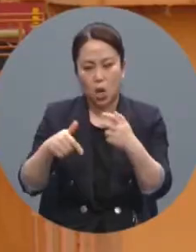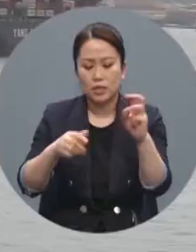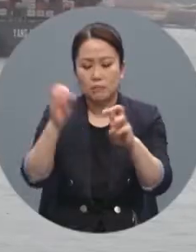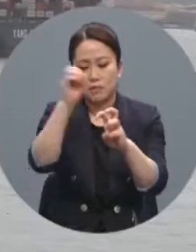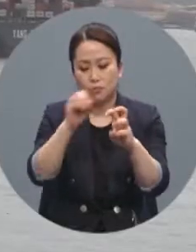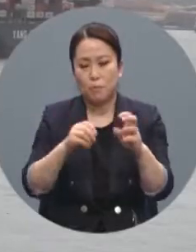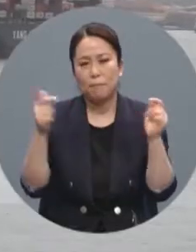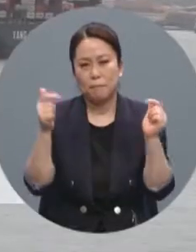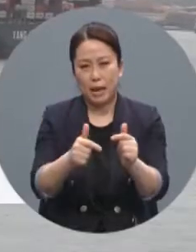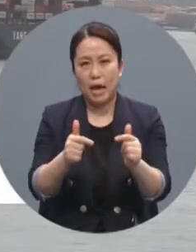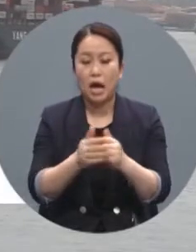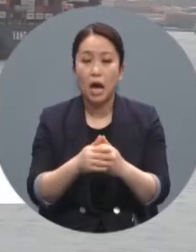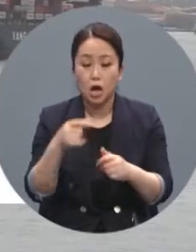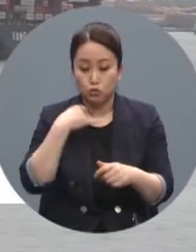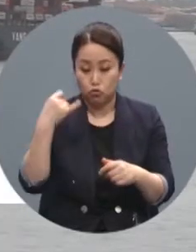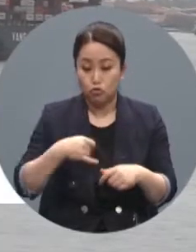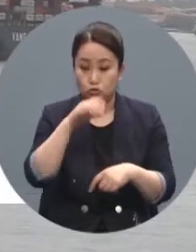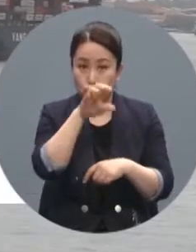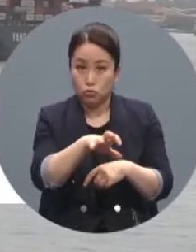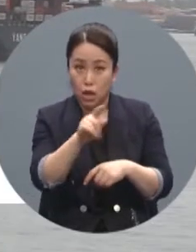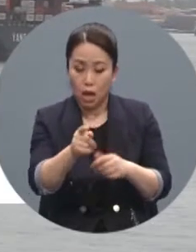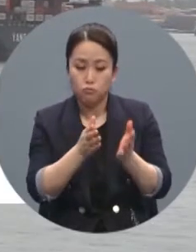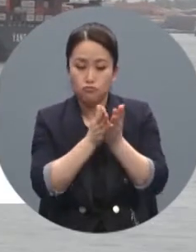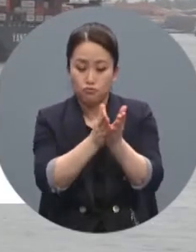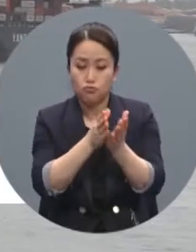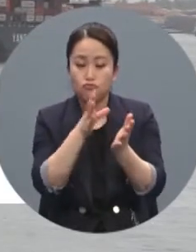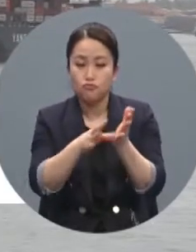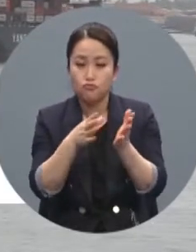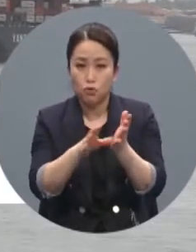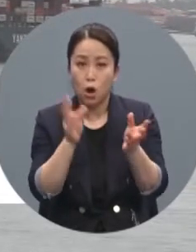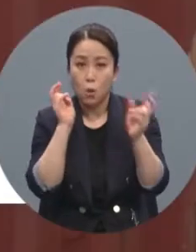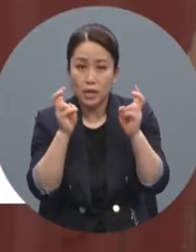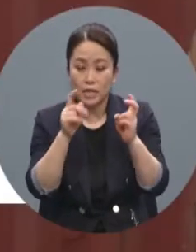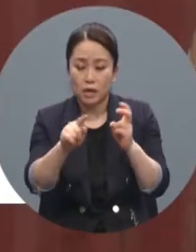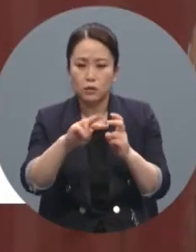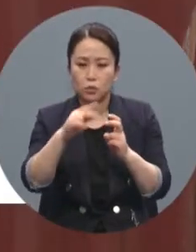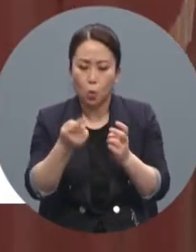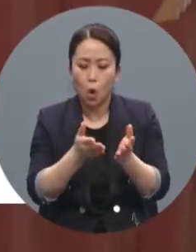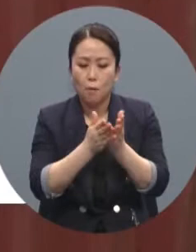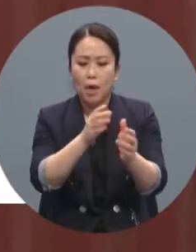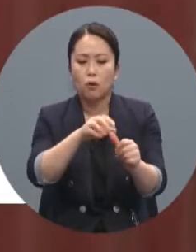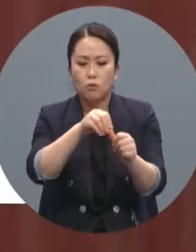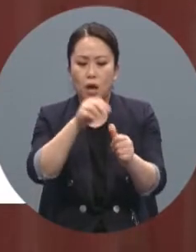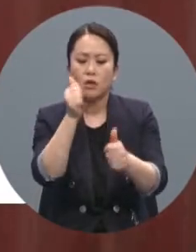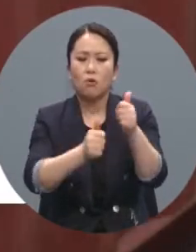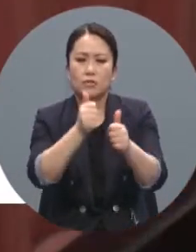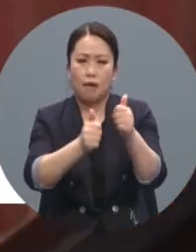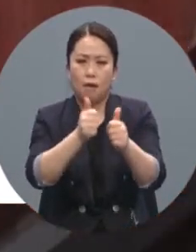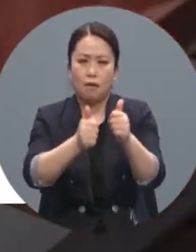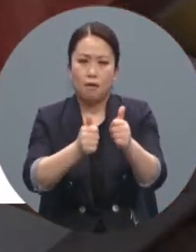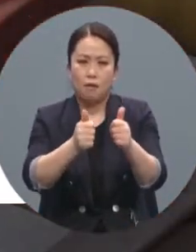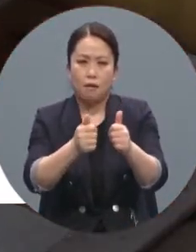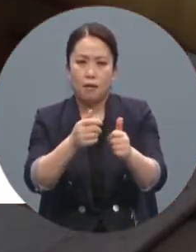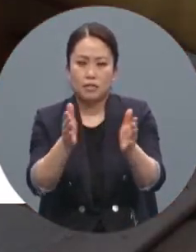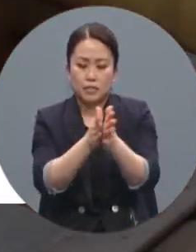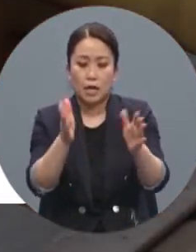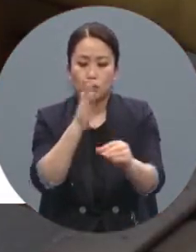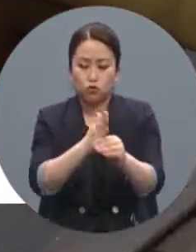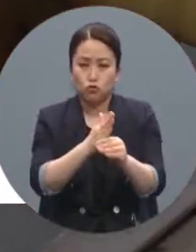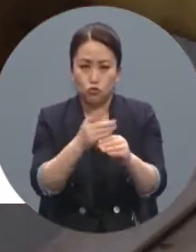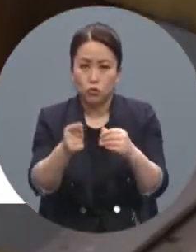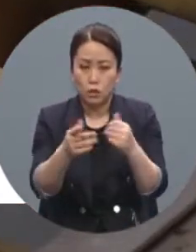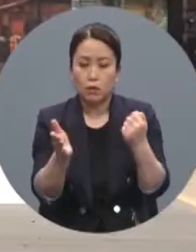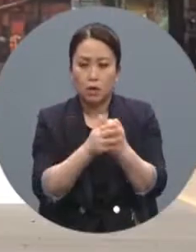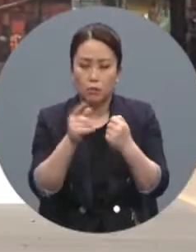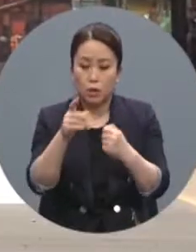줄었습니다. 중국 현지 물류업체들도 배 구하기 경쟁이 펼쳐졌기 때문인데 글로벌 해운 선사를